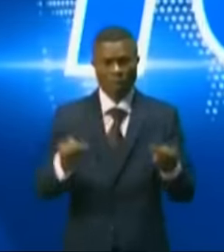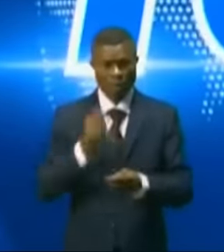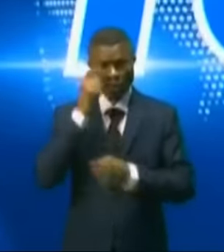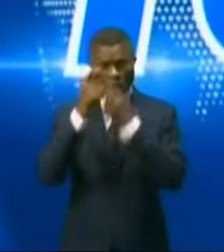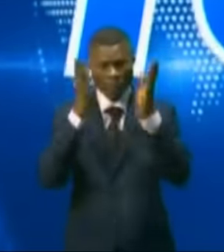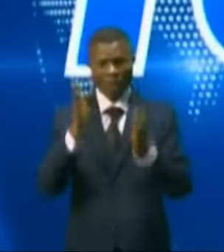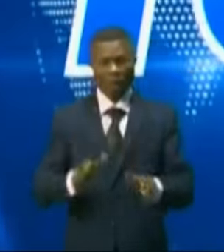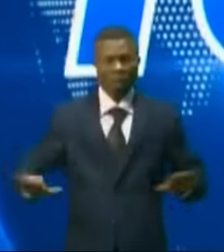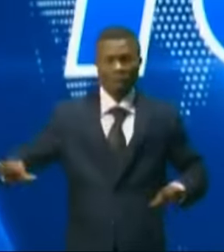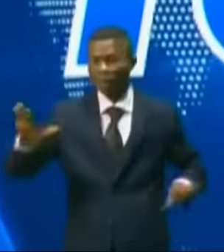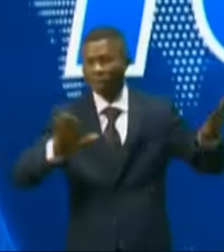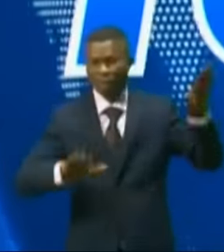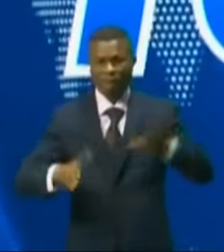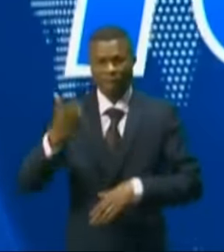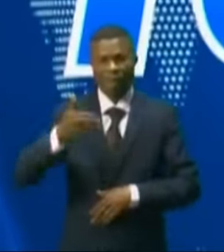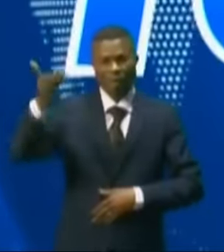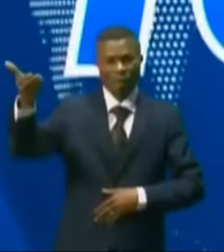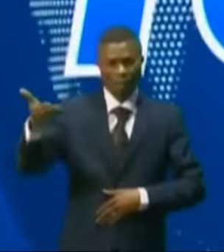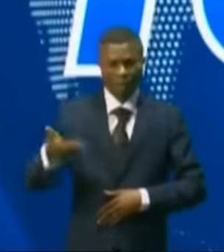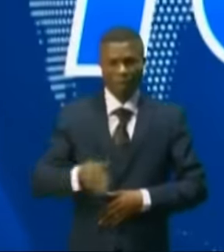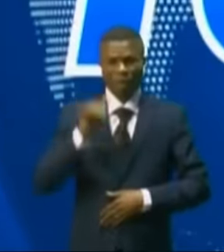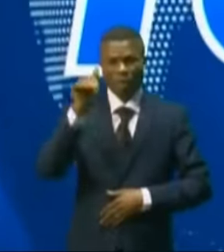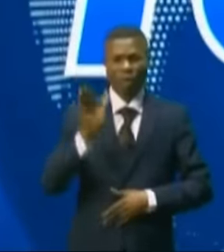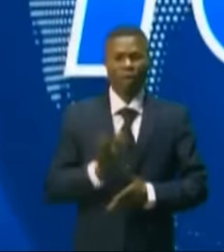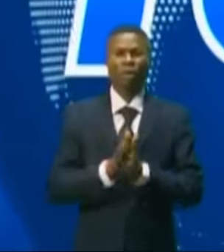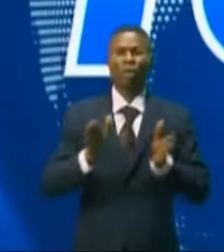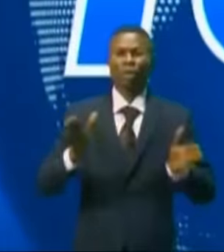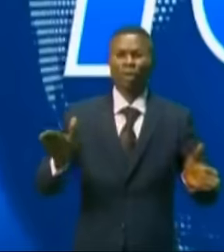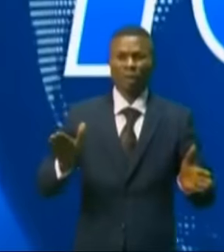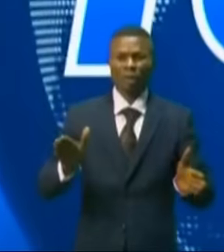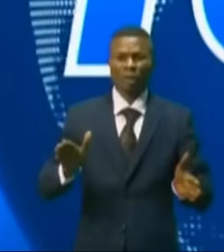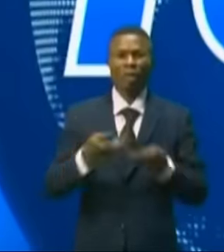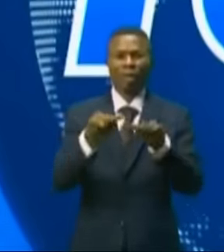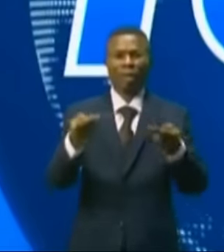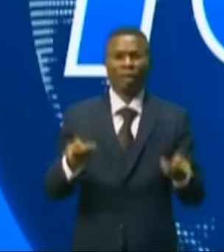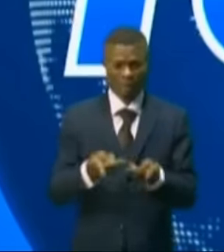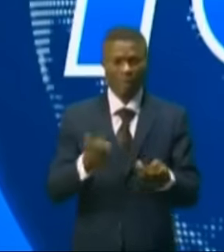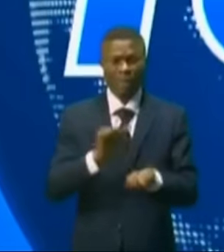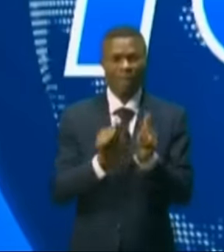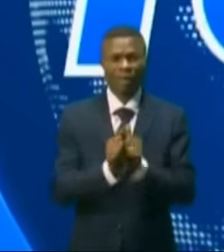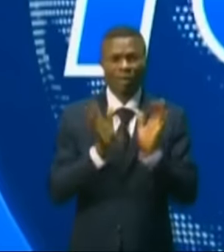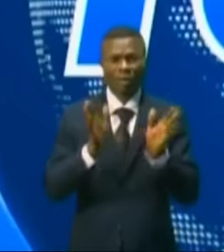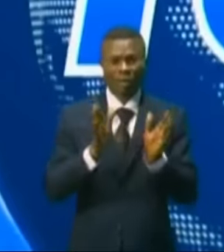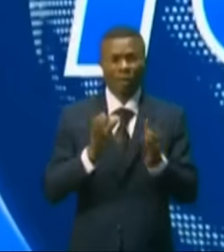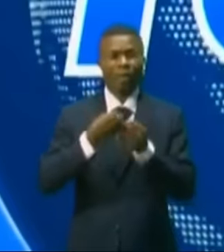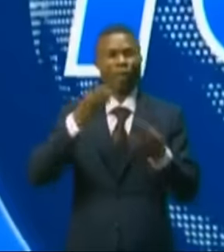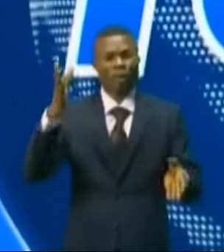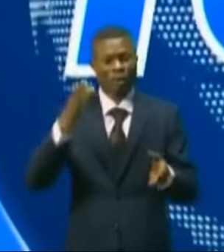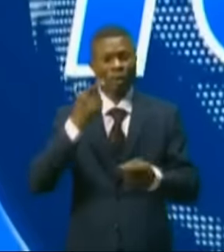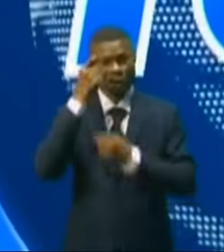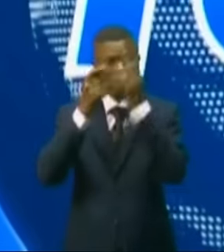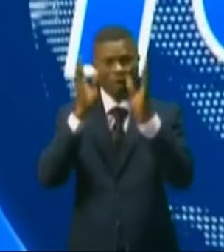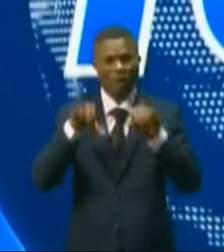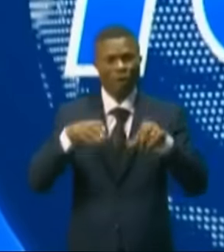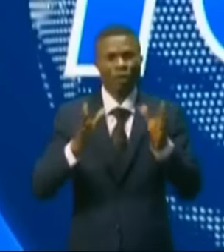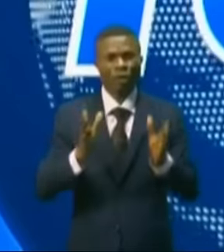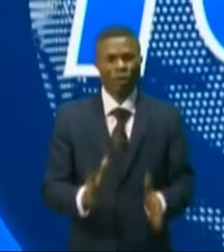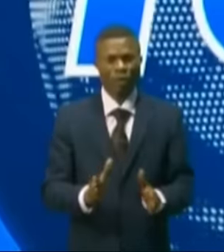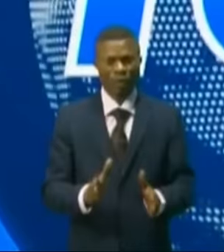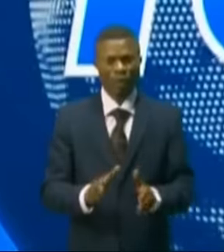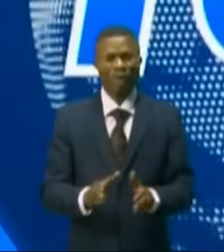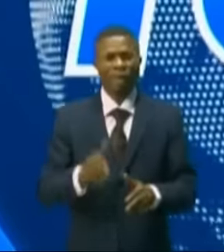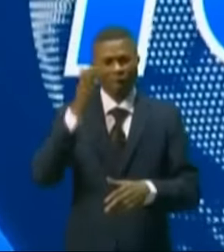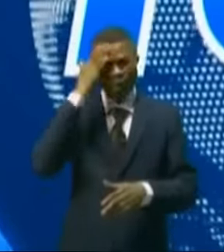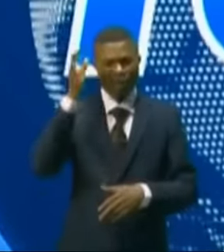de Lantélé. Il a été accueilli par le directeur général de ces lieux emblématiques de l'héritage touristique congolais,